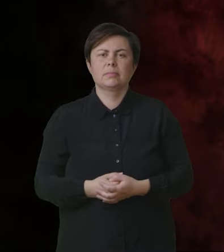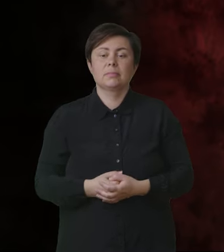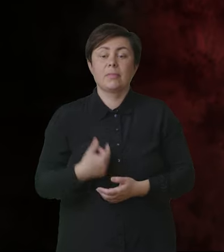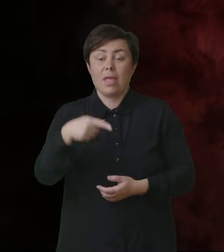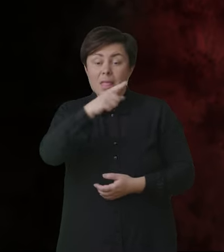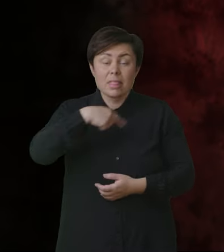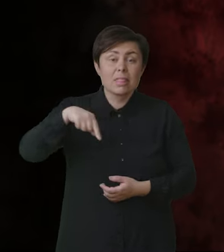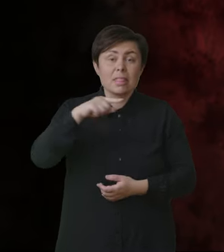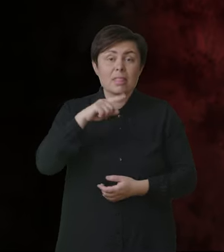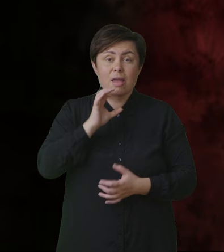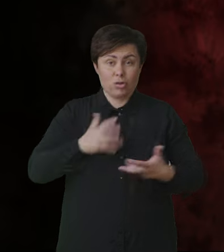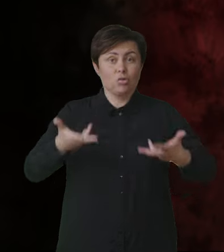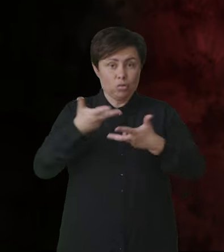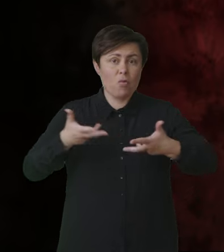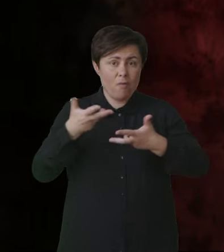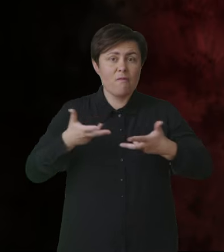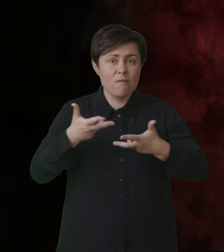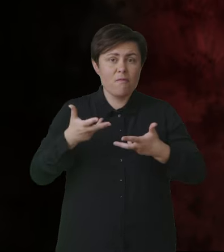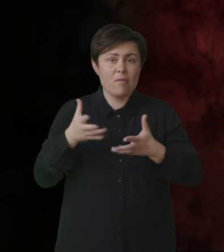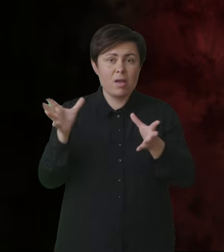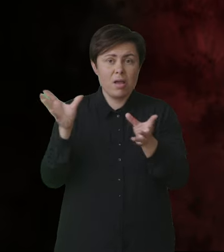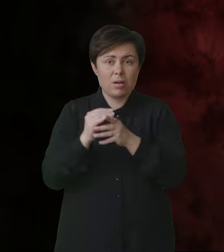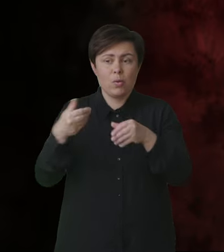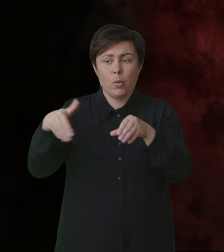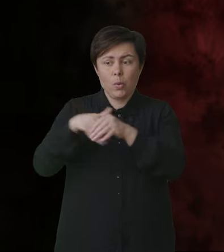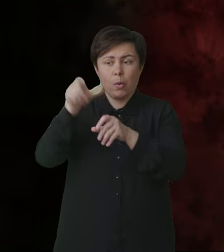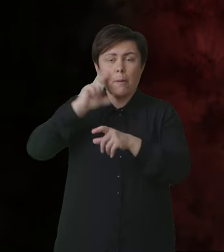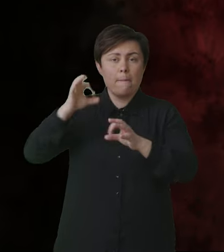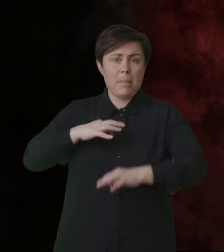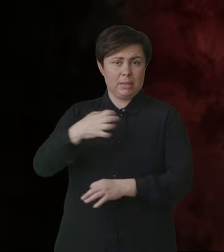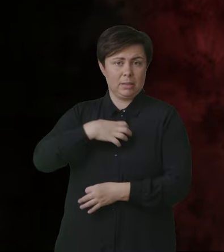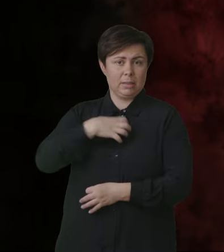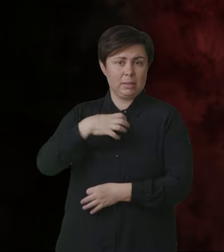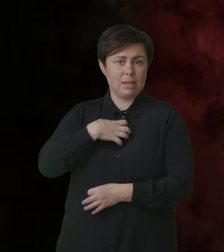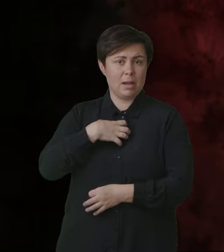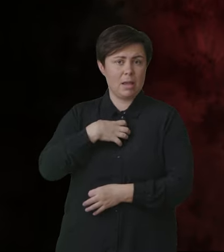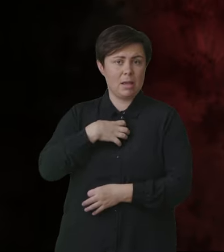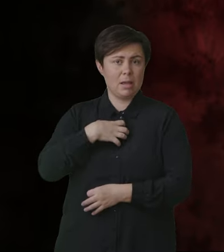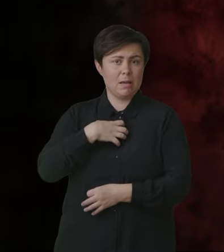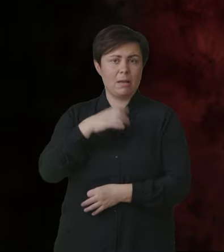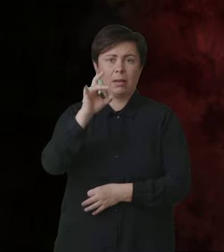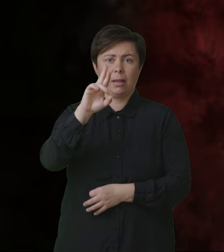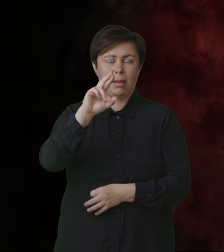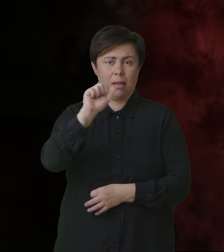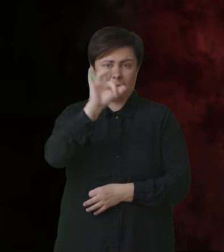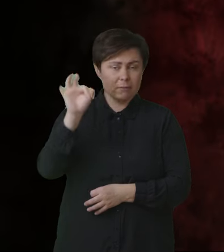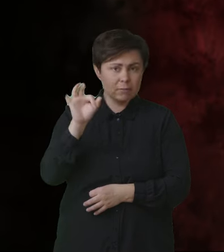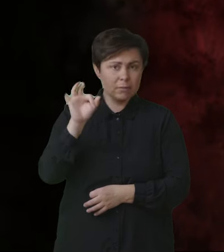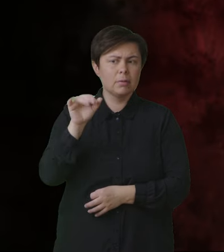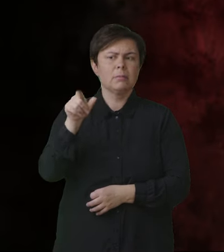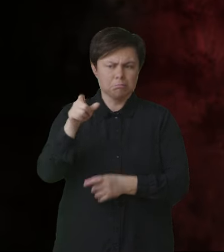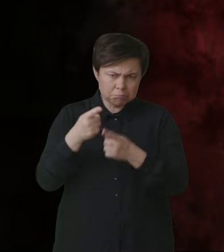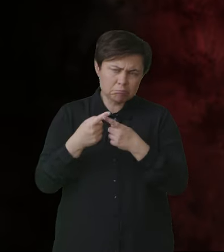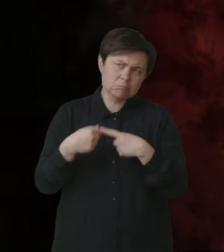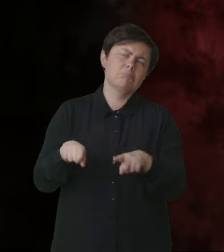nasze stowarzyszenie przy współudziale pani dyrektor Graf spełnia